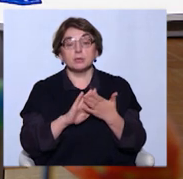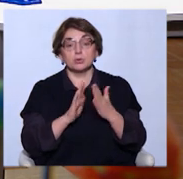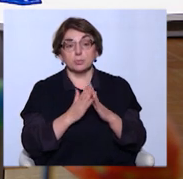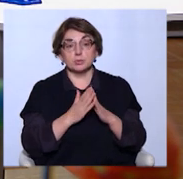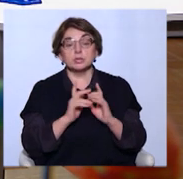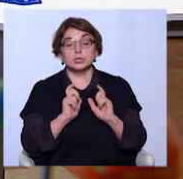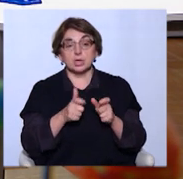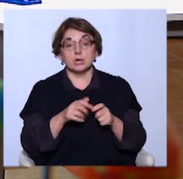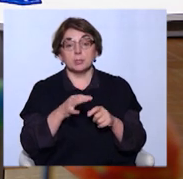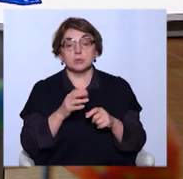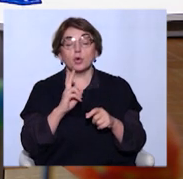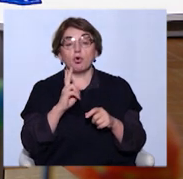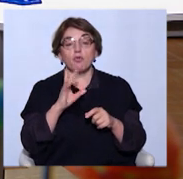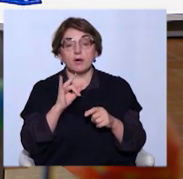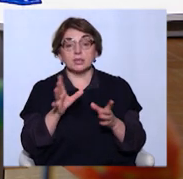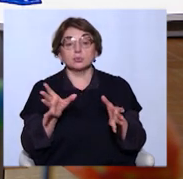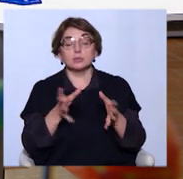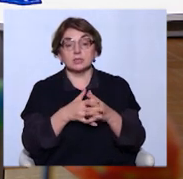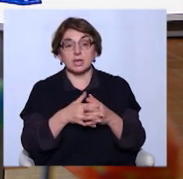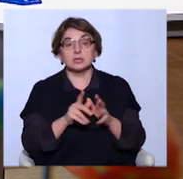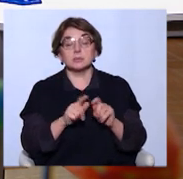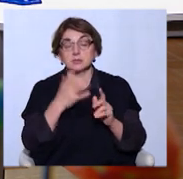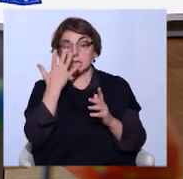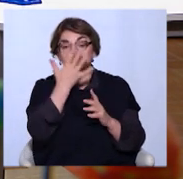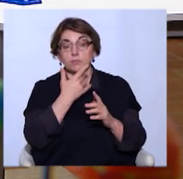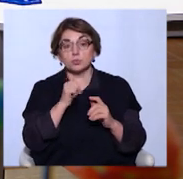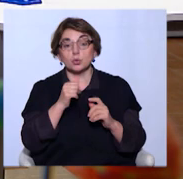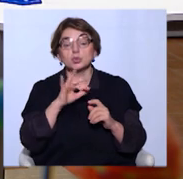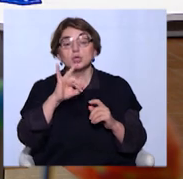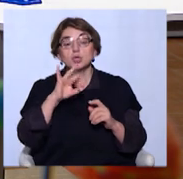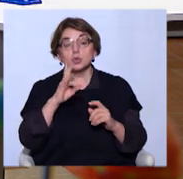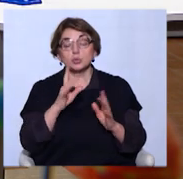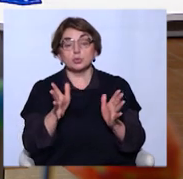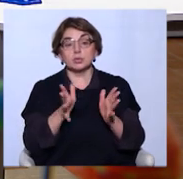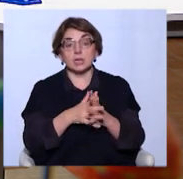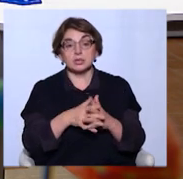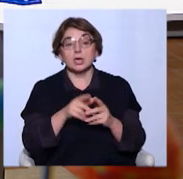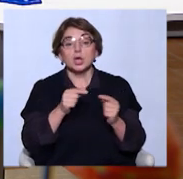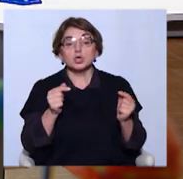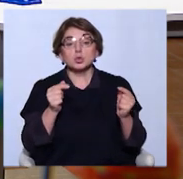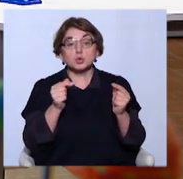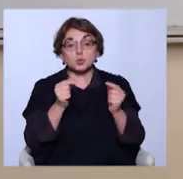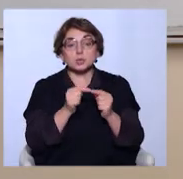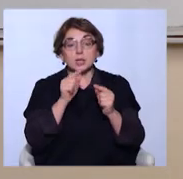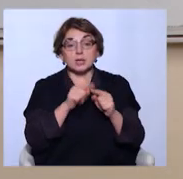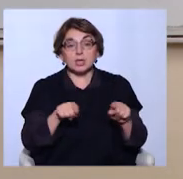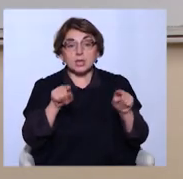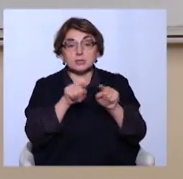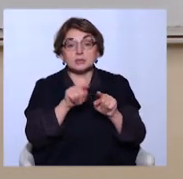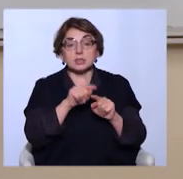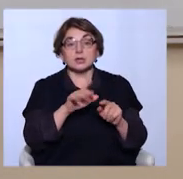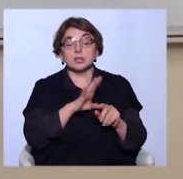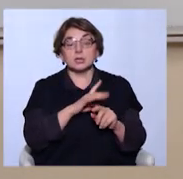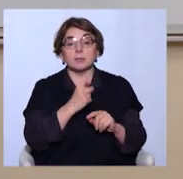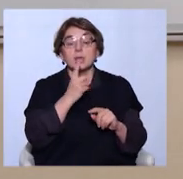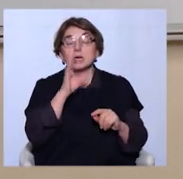რომ კოვალენტური ნაერთები წარმოვიდგინოთ როგორც იონური ნაერთები. Სწორედ იგივენაირად გვექნება აქაც ამ შემთხვევაში მაშინ